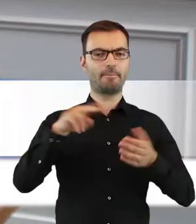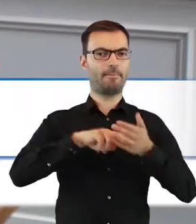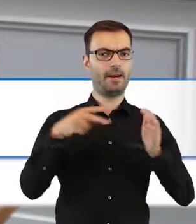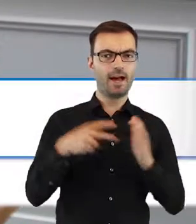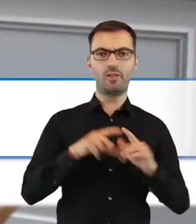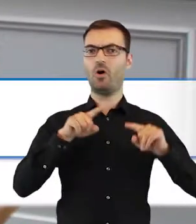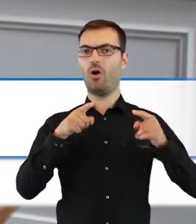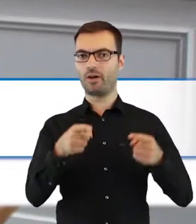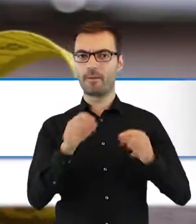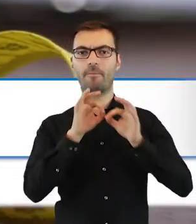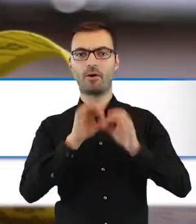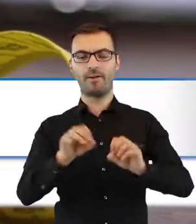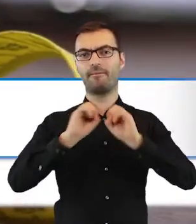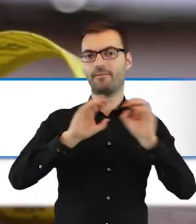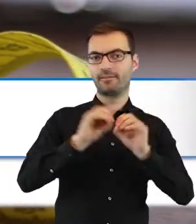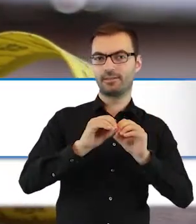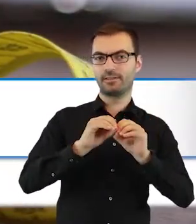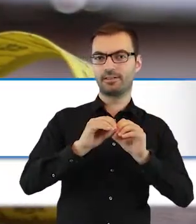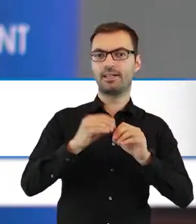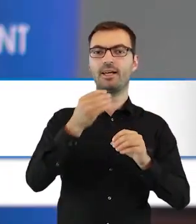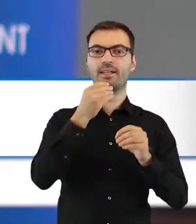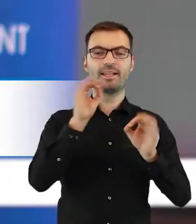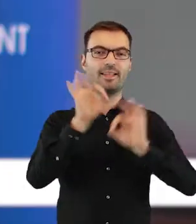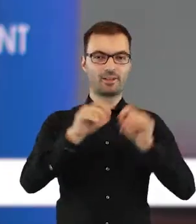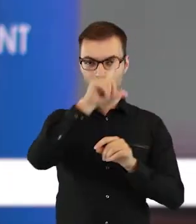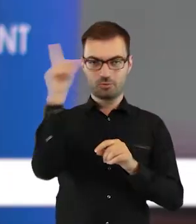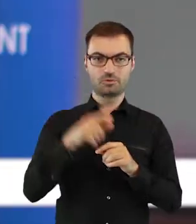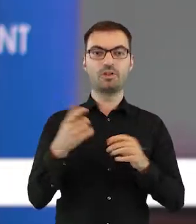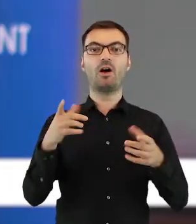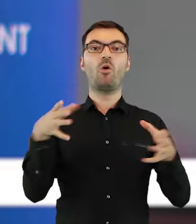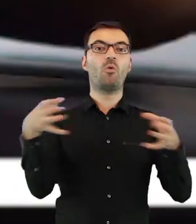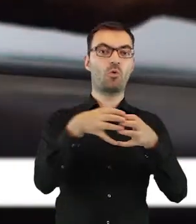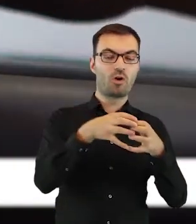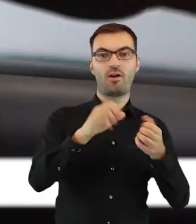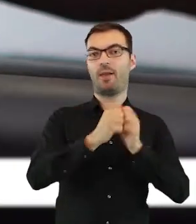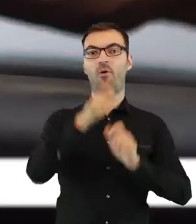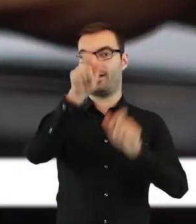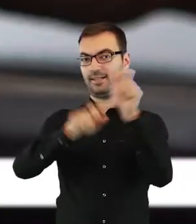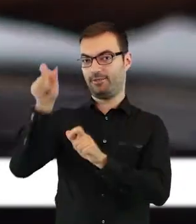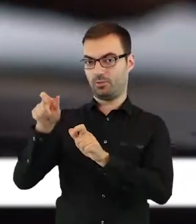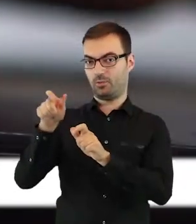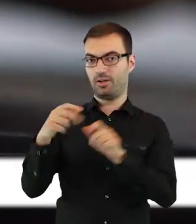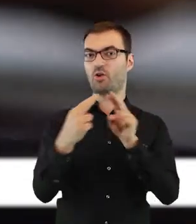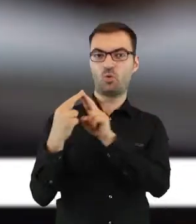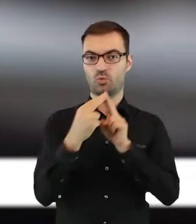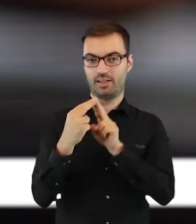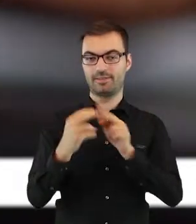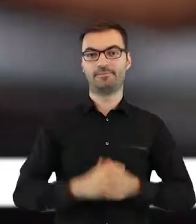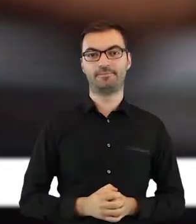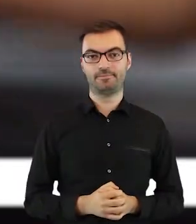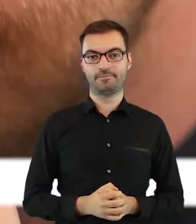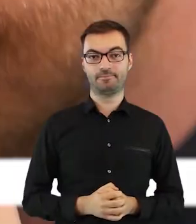Dietetyk planuje, organizuje, prowadzi i nadzoruje żywienie ludzi w placówkach żywienia zbiorowego lub w ramach indywidualnego